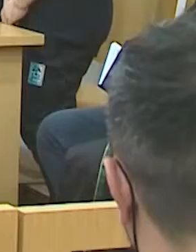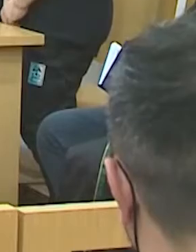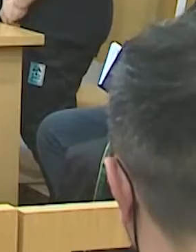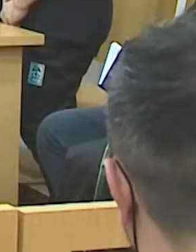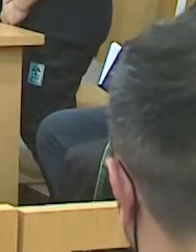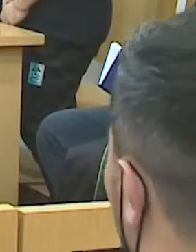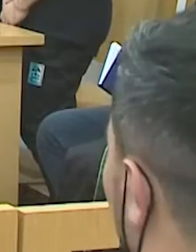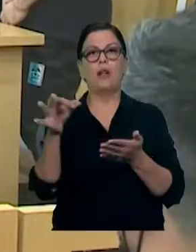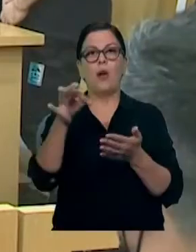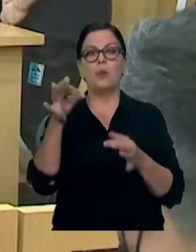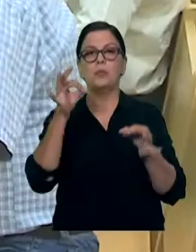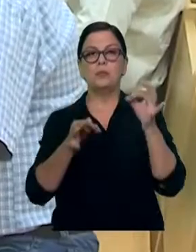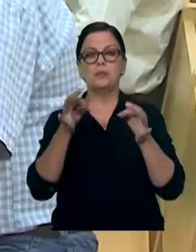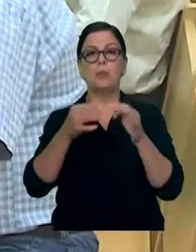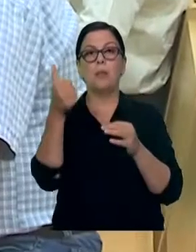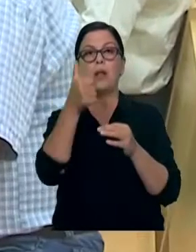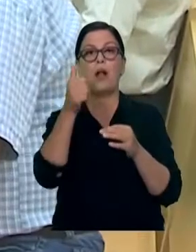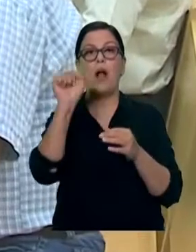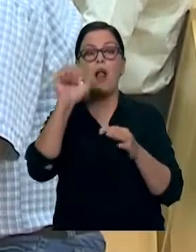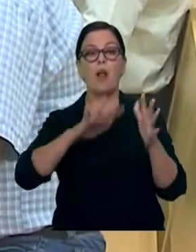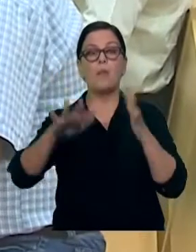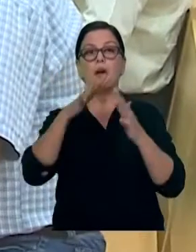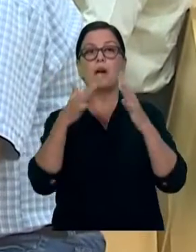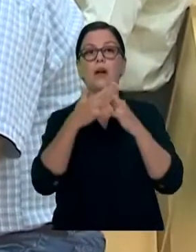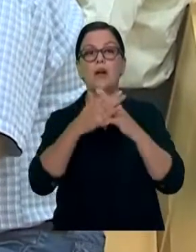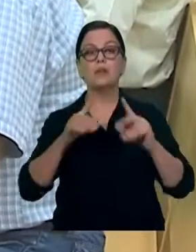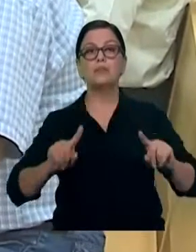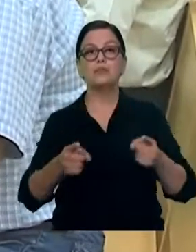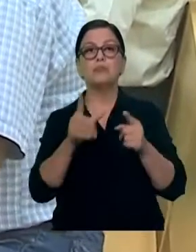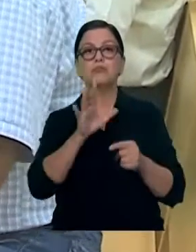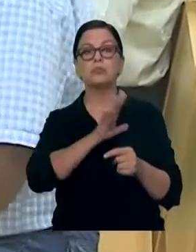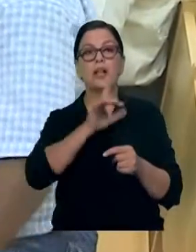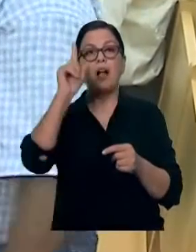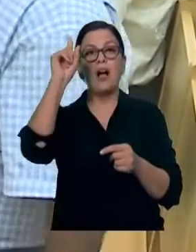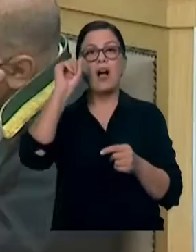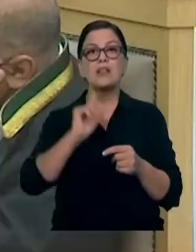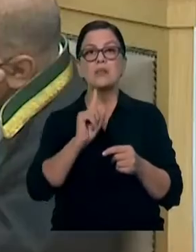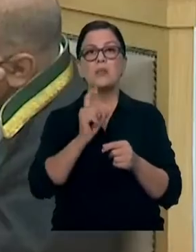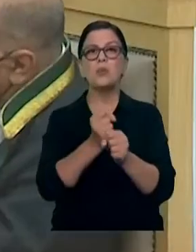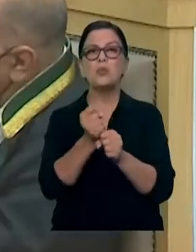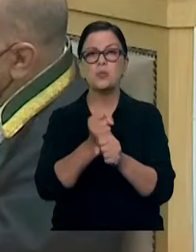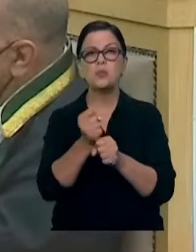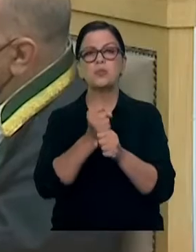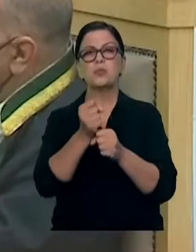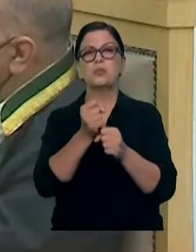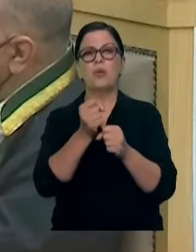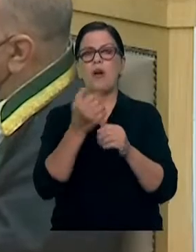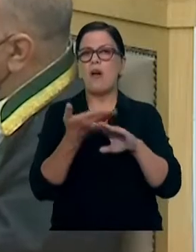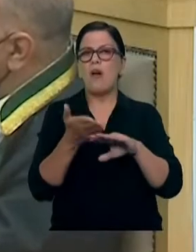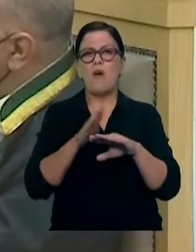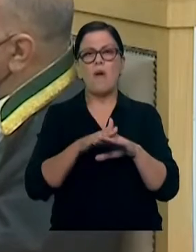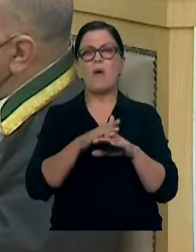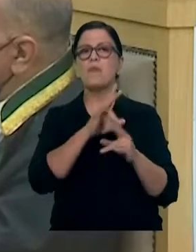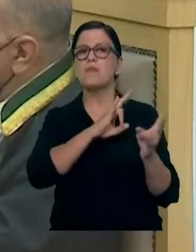Yasamal rayon məhkəməsində 1-ci Qarabağ müharibəsi zamanı əsir götürülmüş azərbaycanlılara qarşı amansız işgəncələr verməkdə ittiham